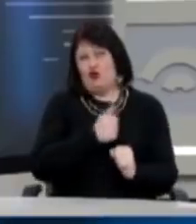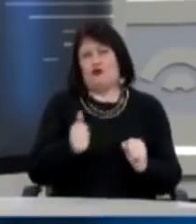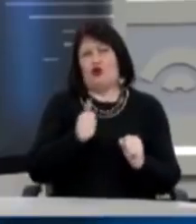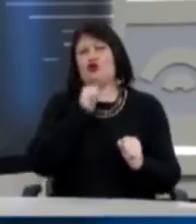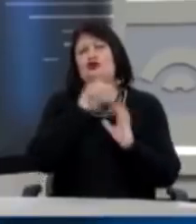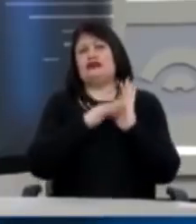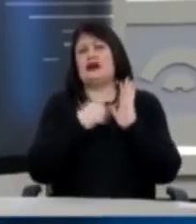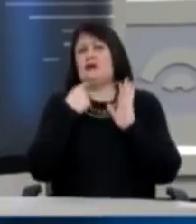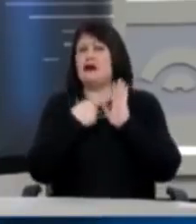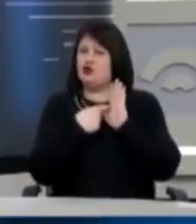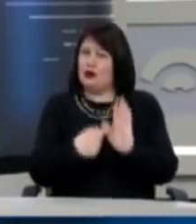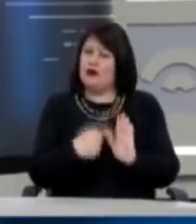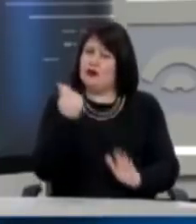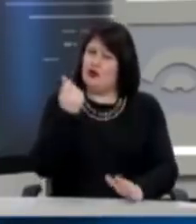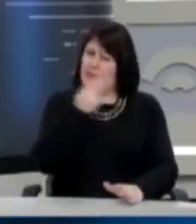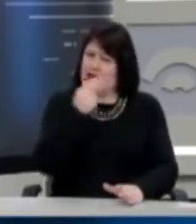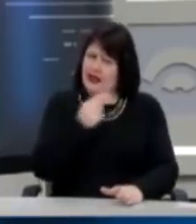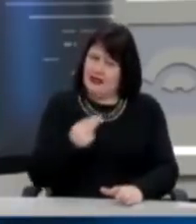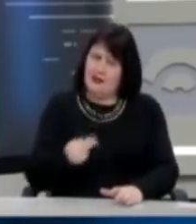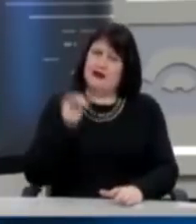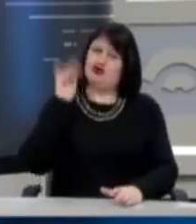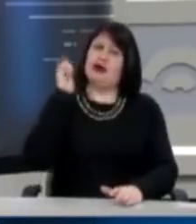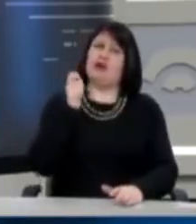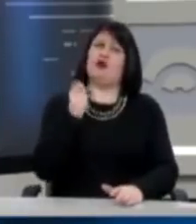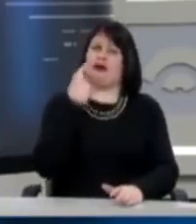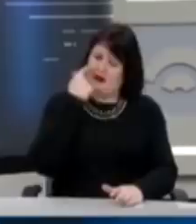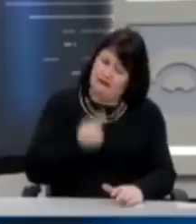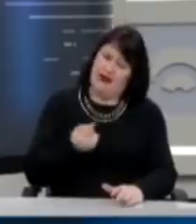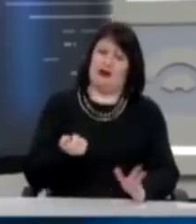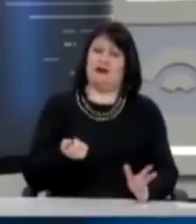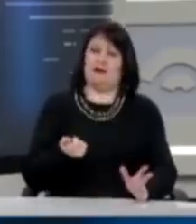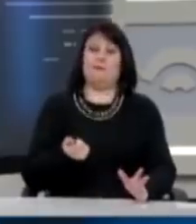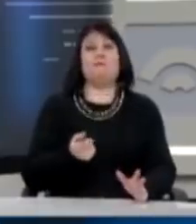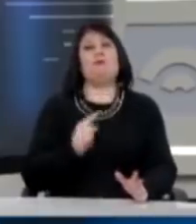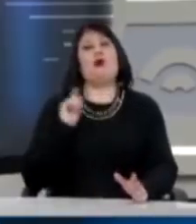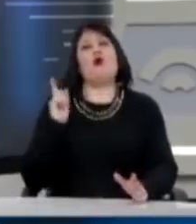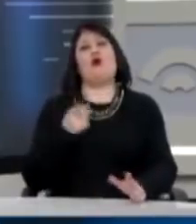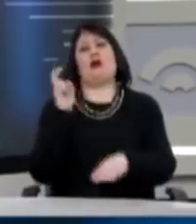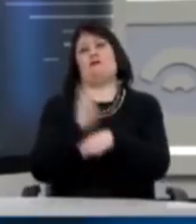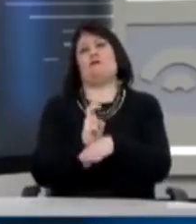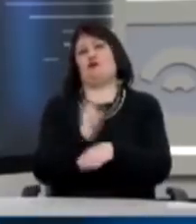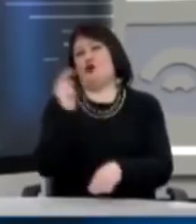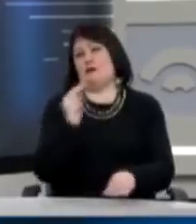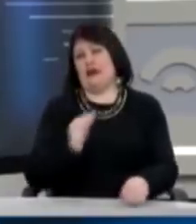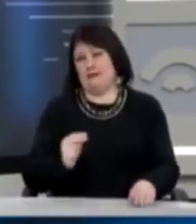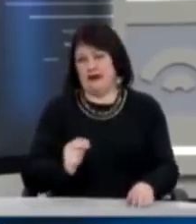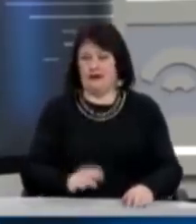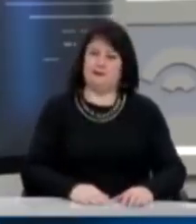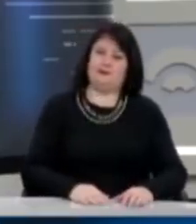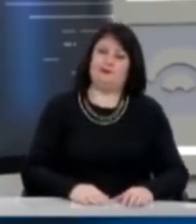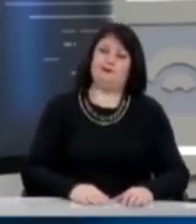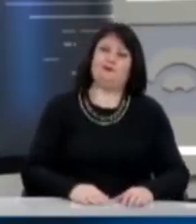Σύνταγμα αλλά και στον οικονομικό τομέα και στην εξωτερική πολιτική και σε όλα τα υπόλοιπα. Οι